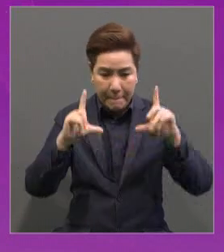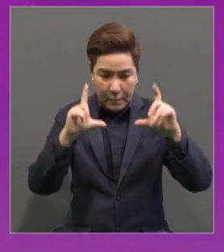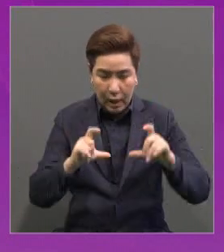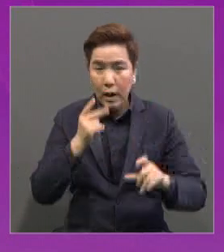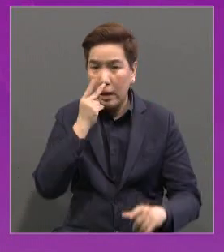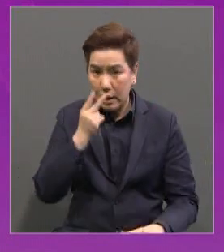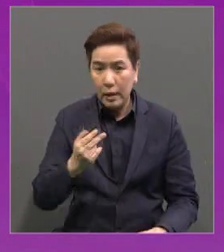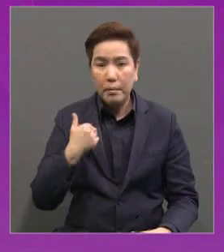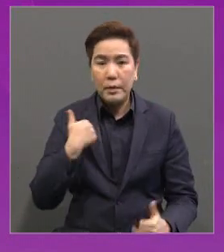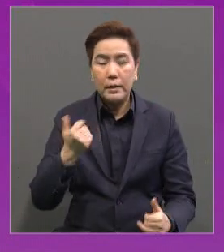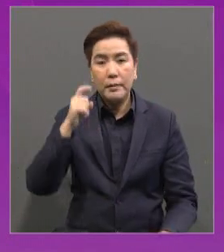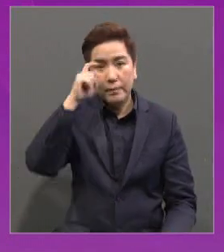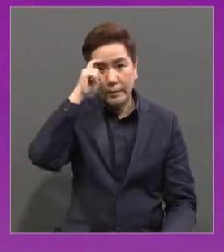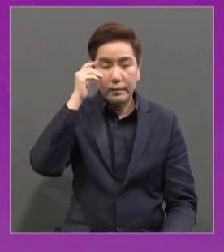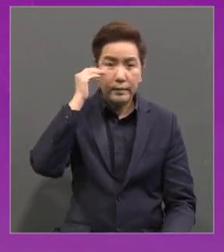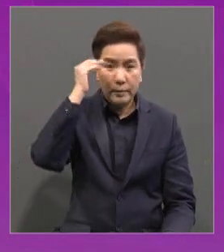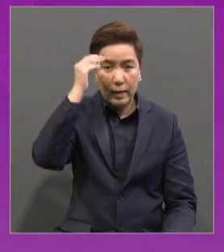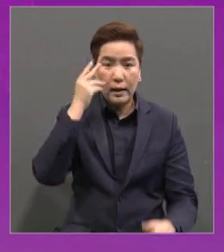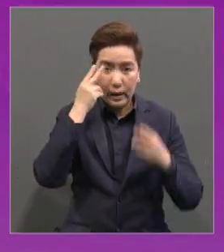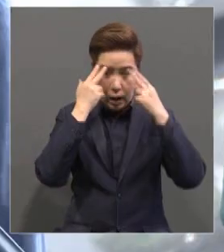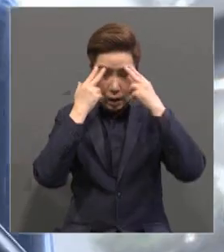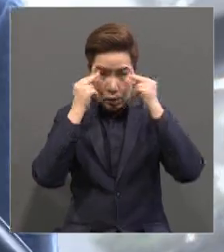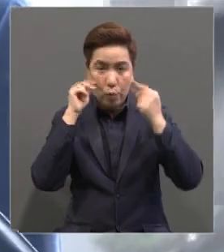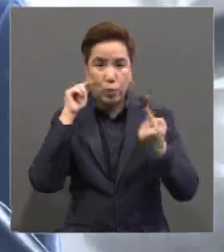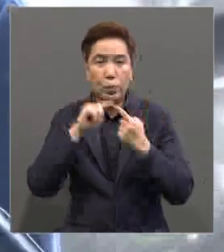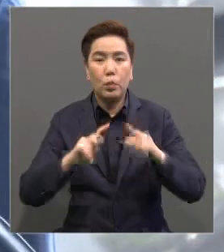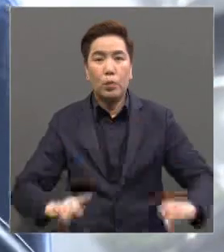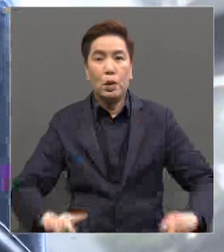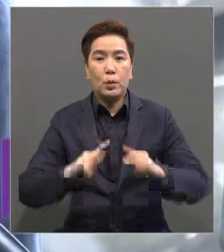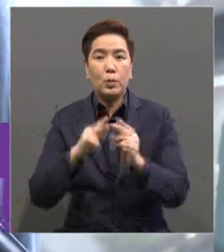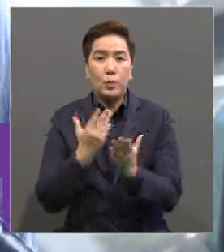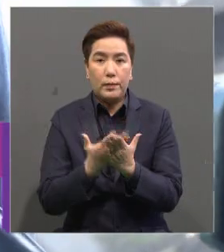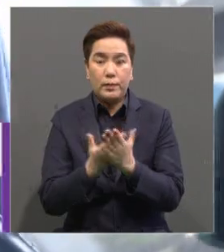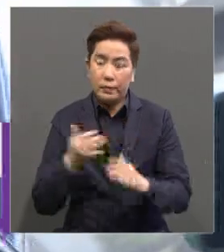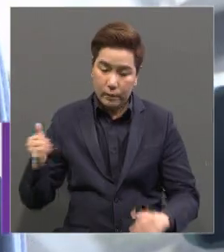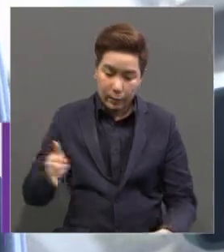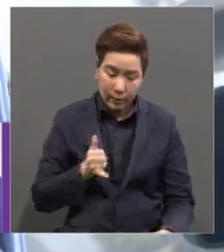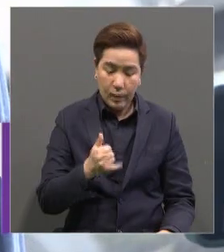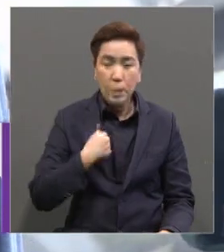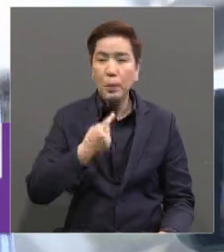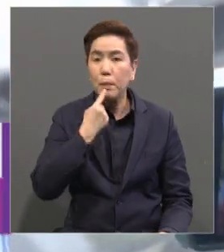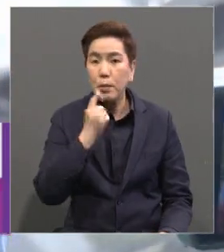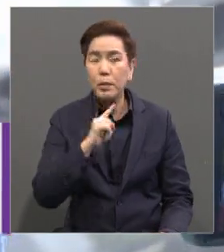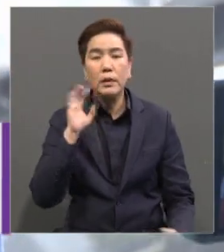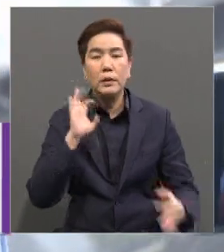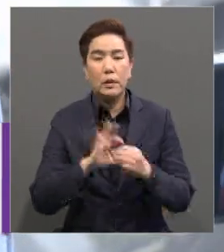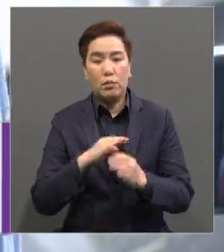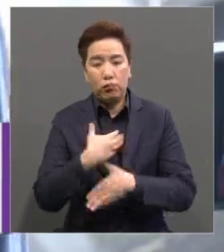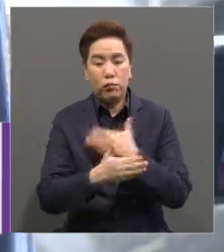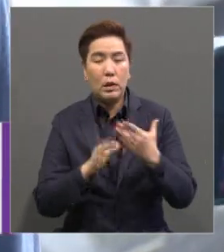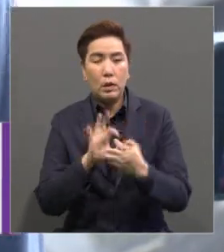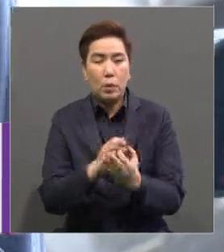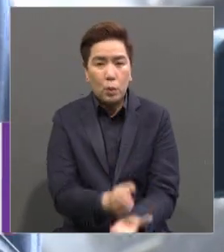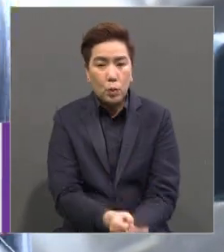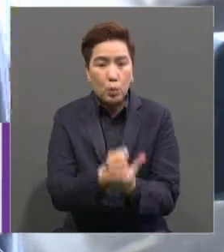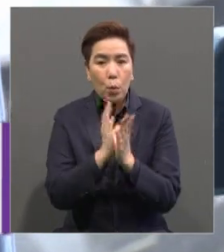คะโดยนายเศรษฐาทวีสินค่ะนายกรัฐมนตรีและรัฐมนตรีว่าการกระทรวงการคลังนะคะก็พูดถึงความคืบหน้าใน